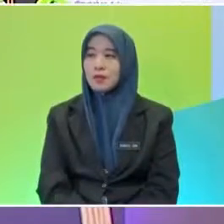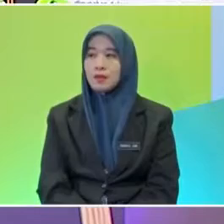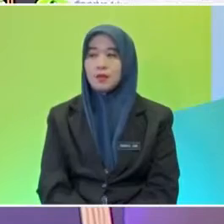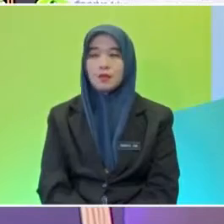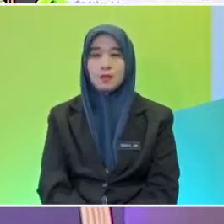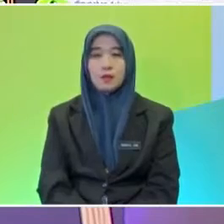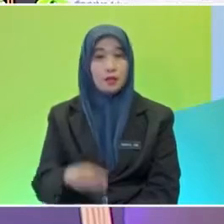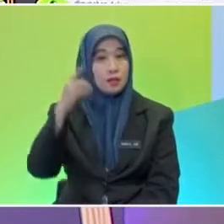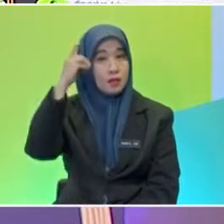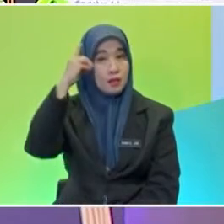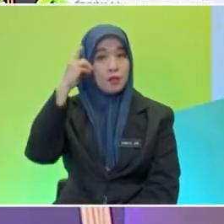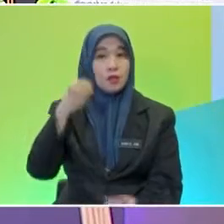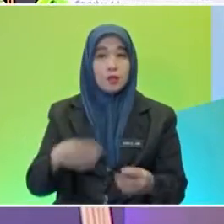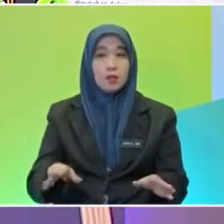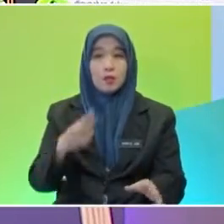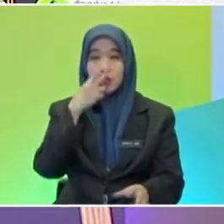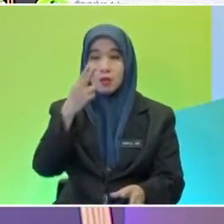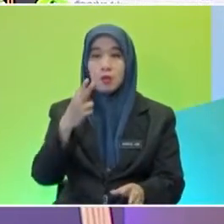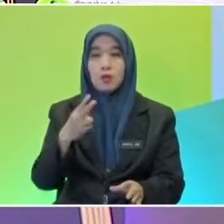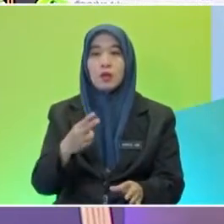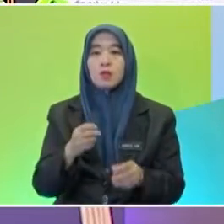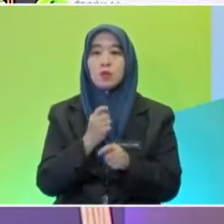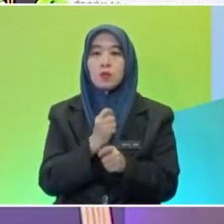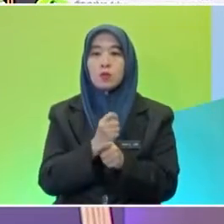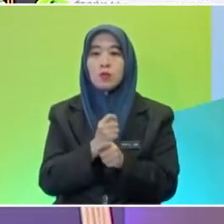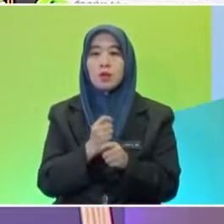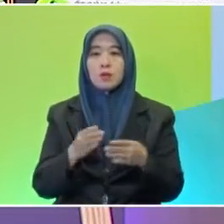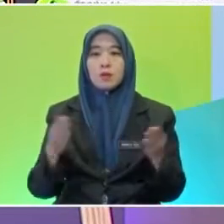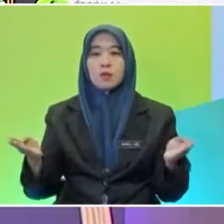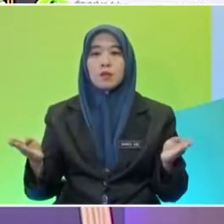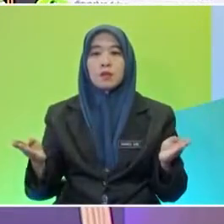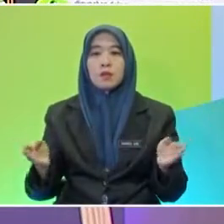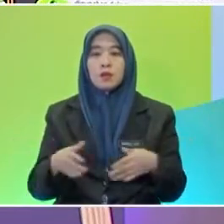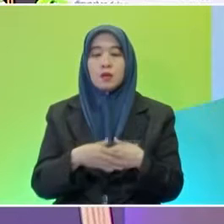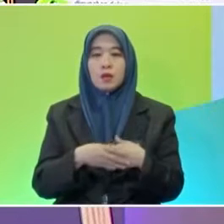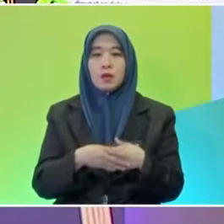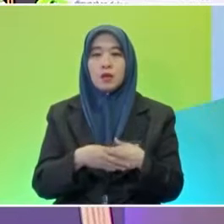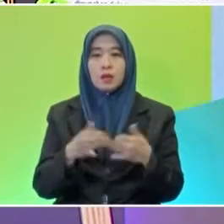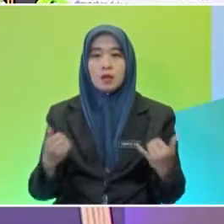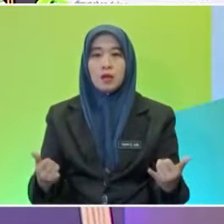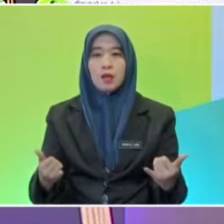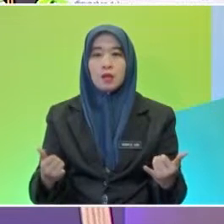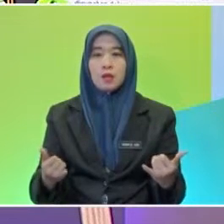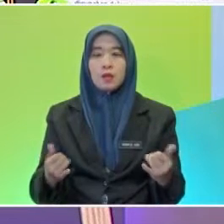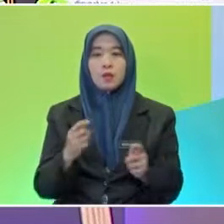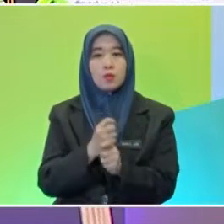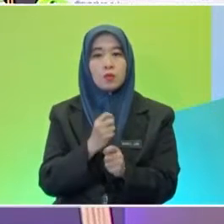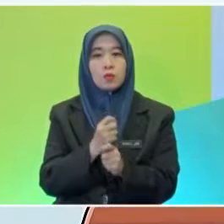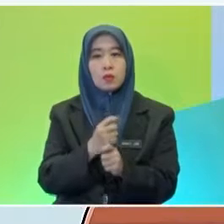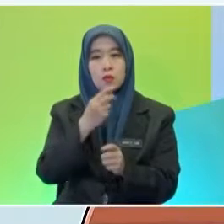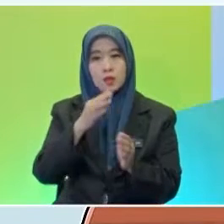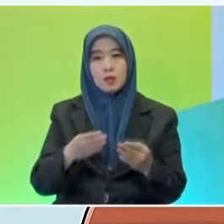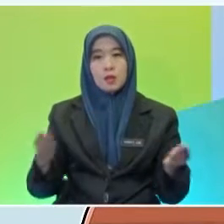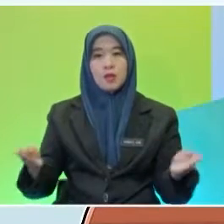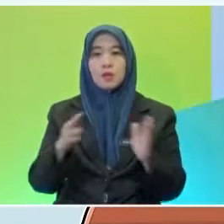dua peranan bahasa Melayu sebagai bahasa petakbiran dan juga bahasa pendidikan kayak gini kita lihat pula peranan bahasa Melayu sebagai bahasa perundangan